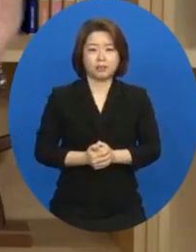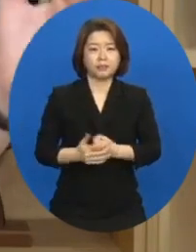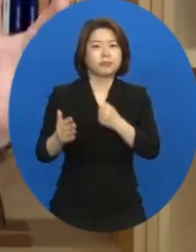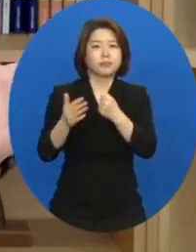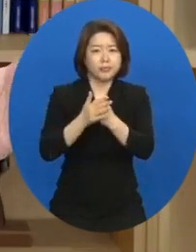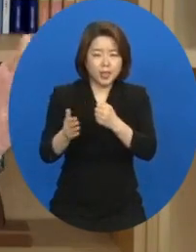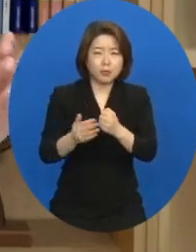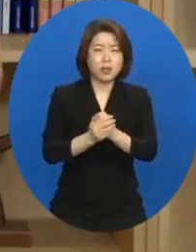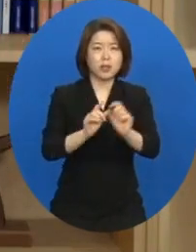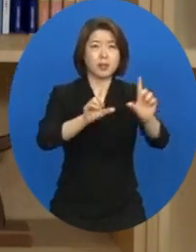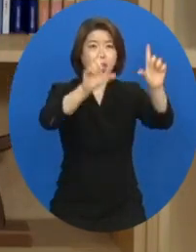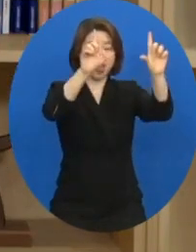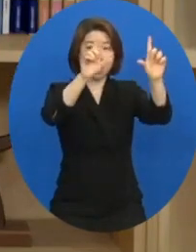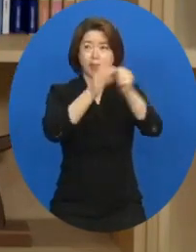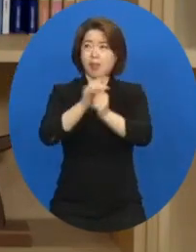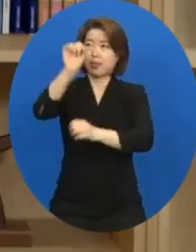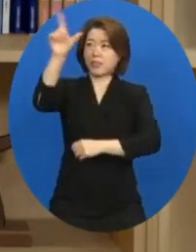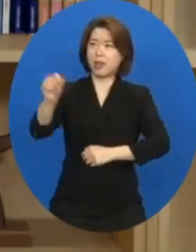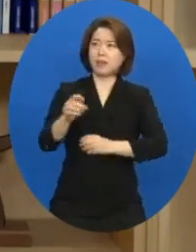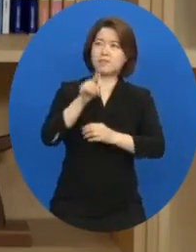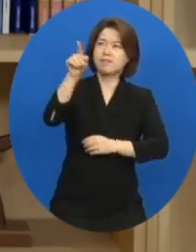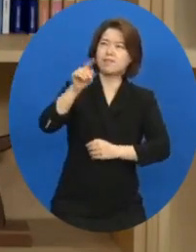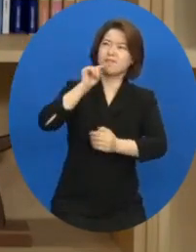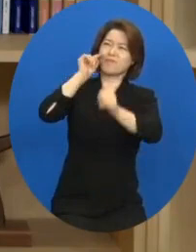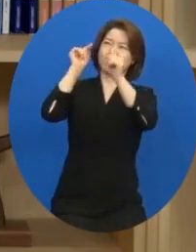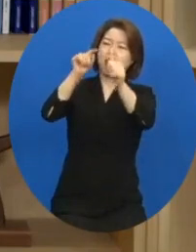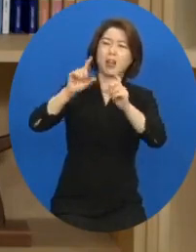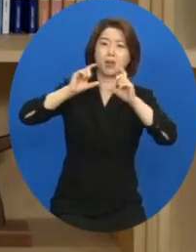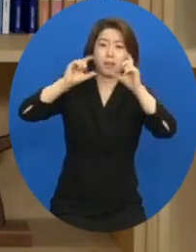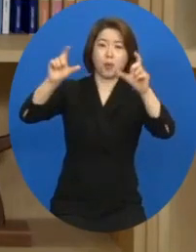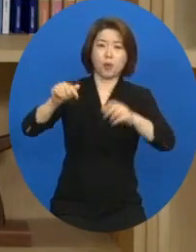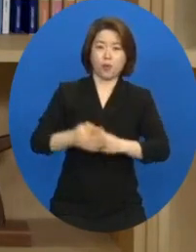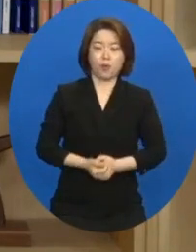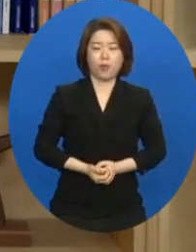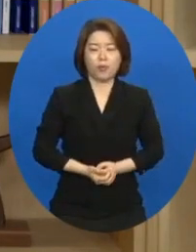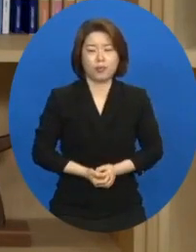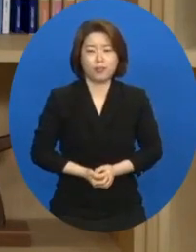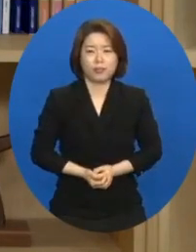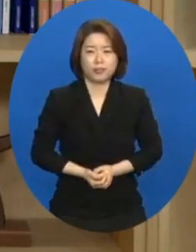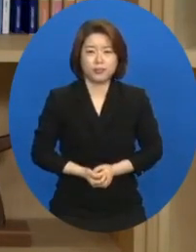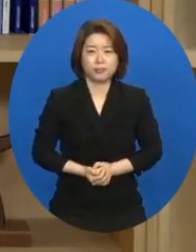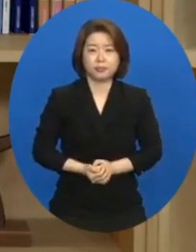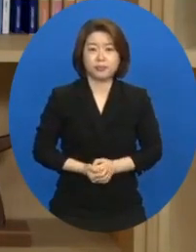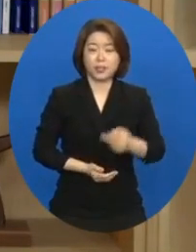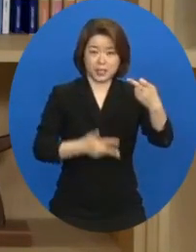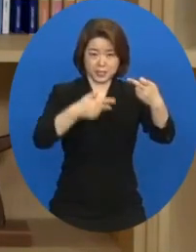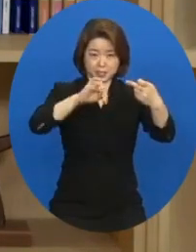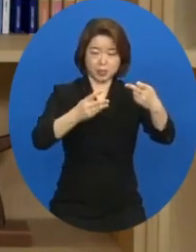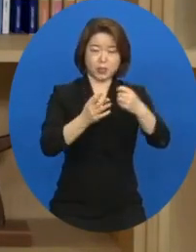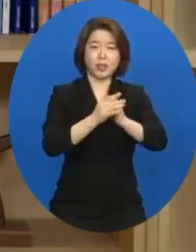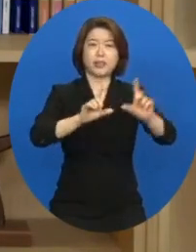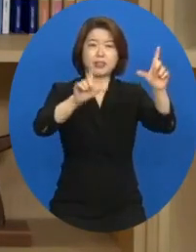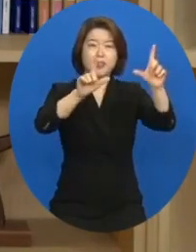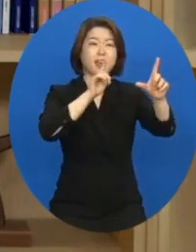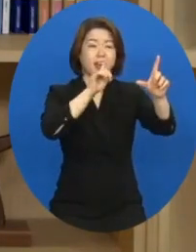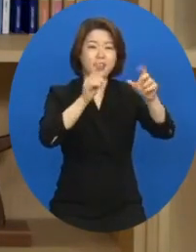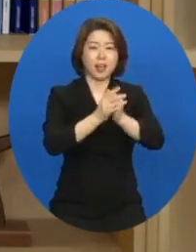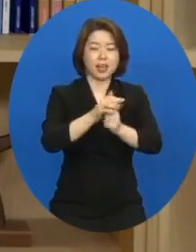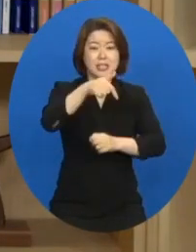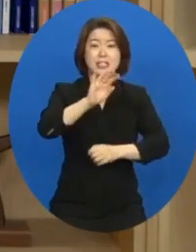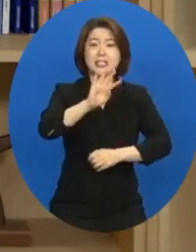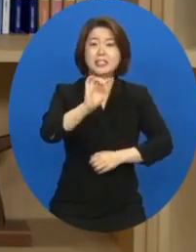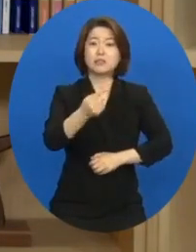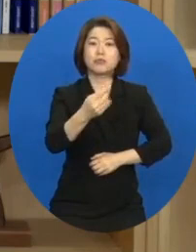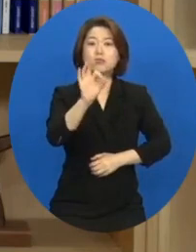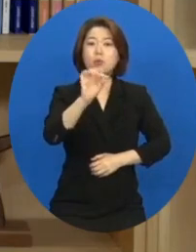달을 향하여 멈추라 그렇게 외쳤던 가죠 12절에 태양아 기브온 위에 머물러라